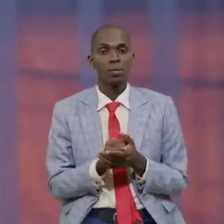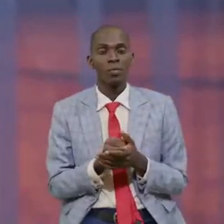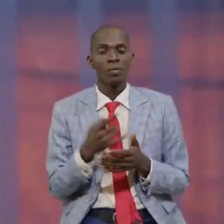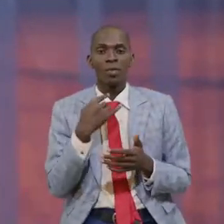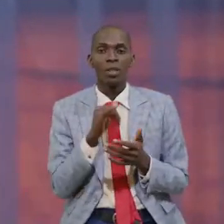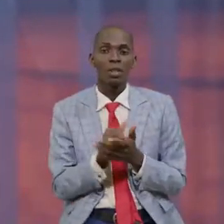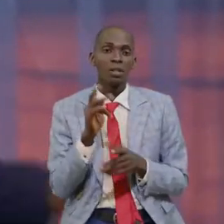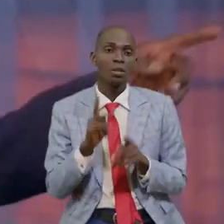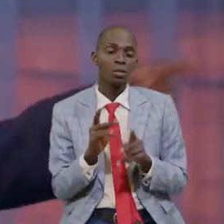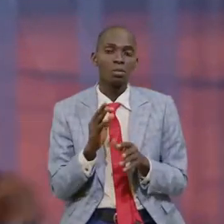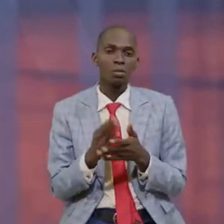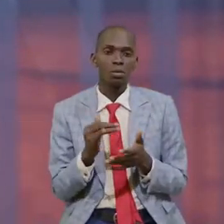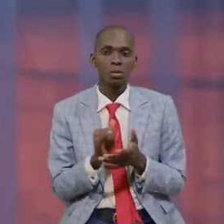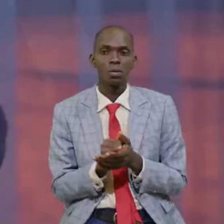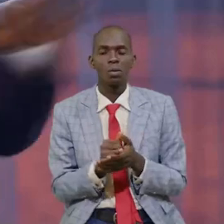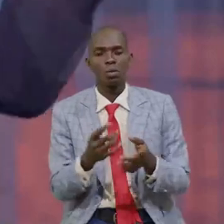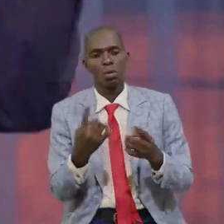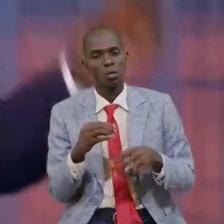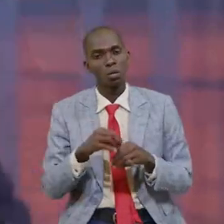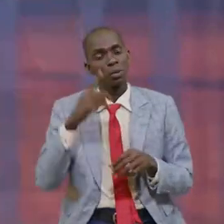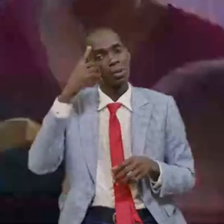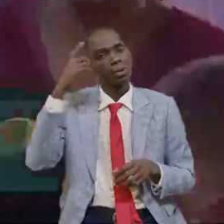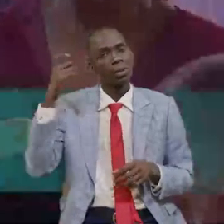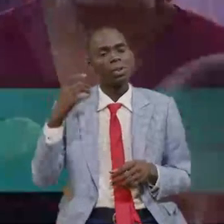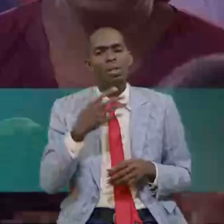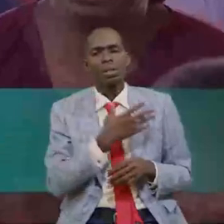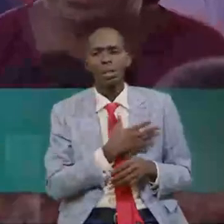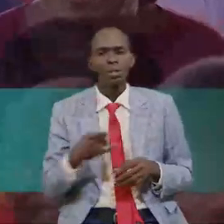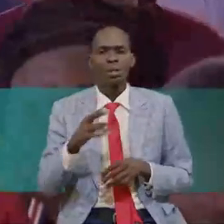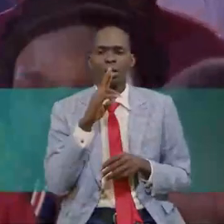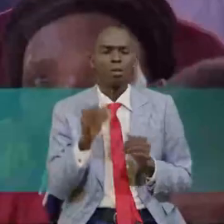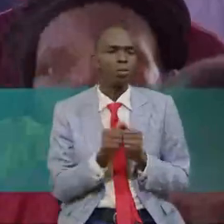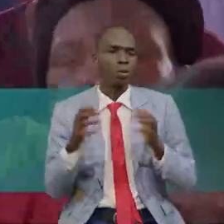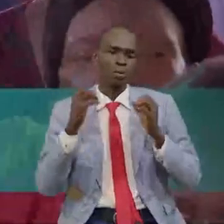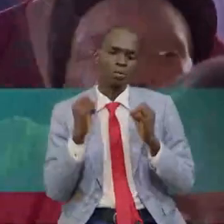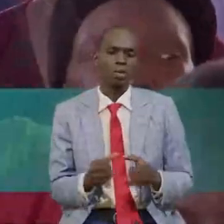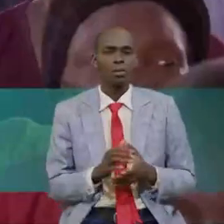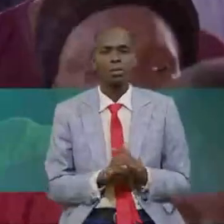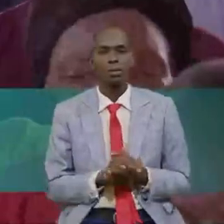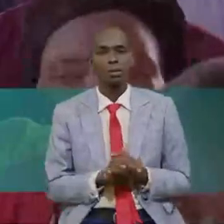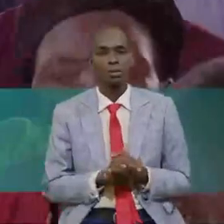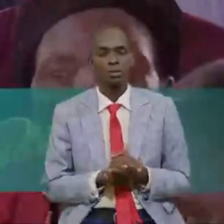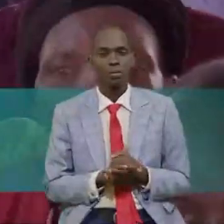la journée, non? Ceux qui viennent dans les rêves, dans la nuit, sont des peureux.